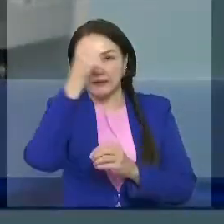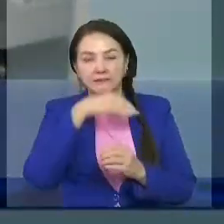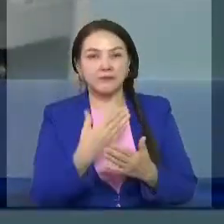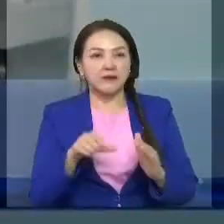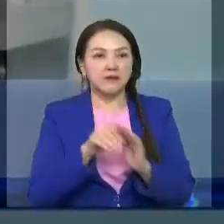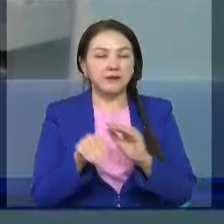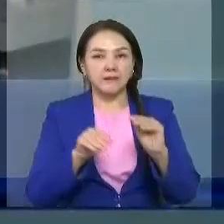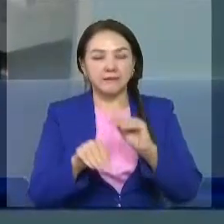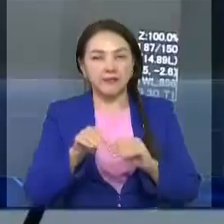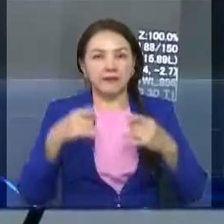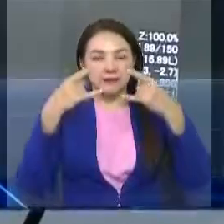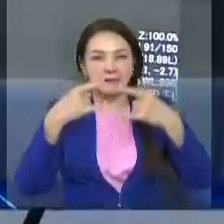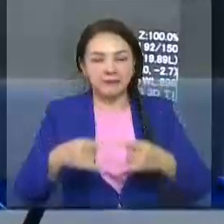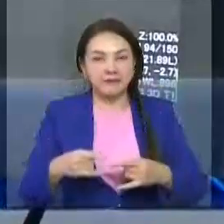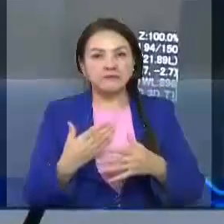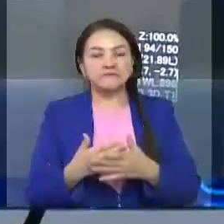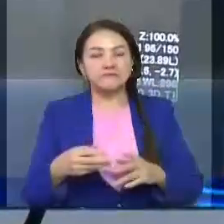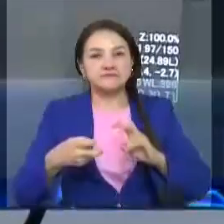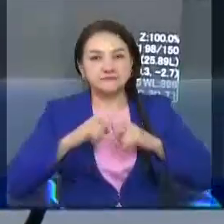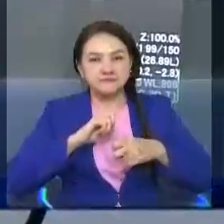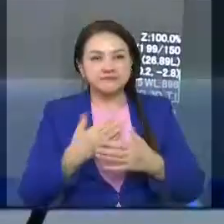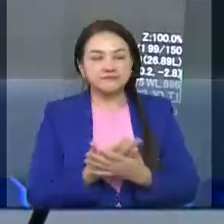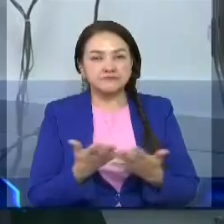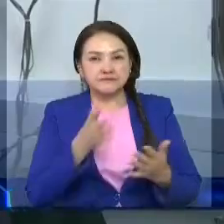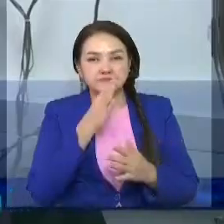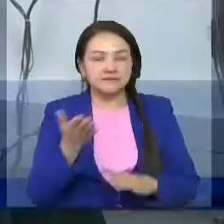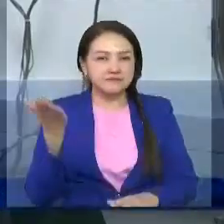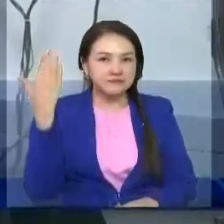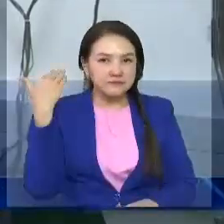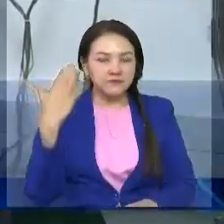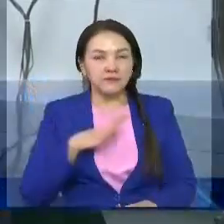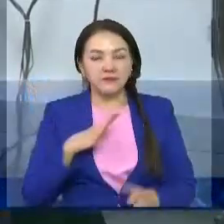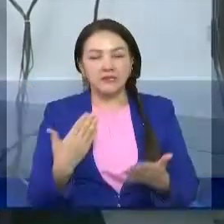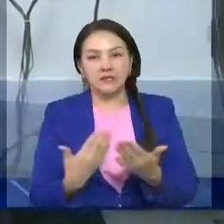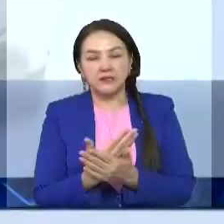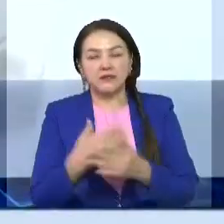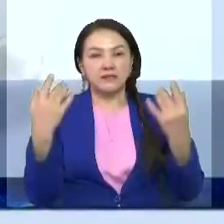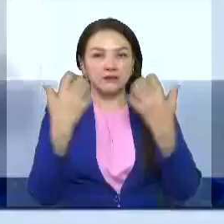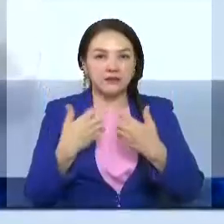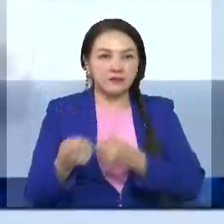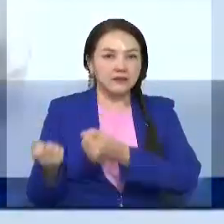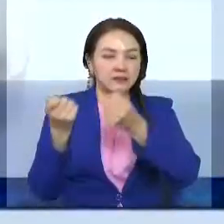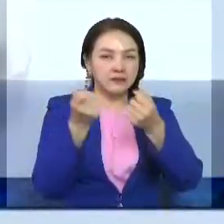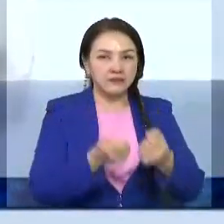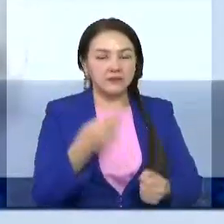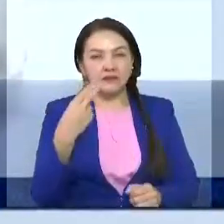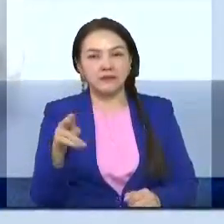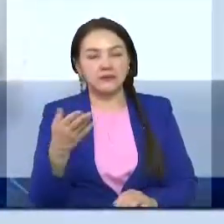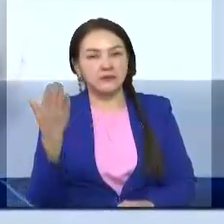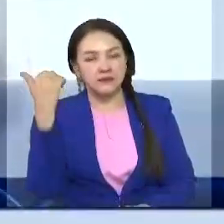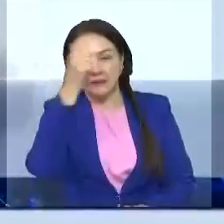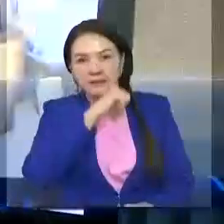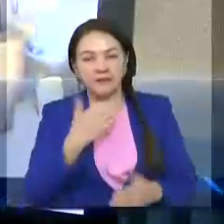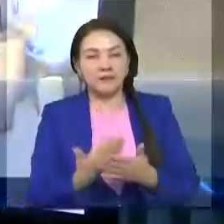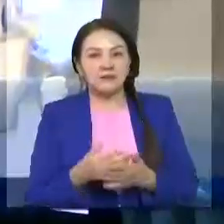установленное тогда МРТ оборудование выш из строя несколько лет назад привезли в конце декабря прошлого